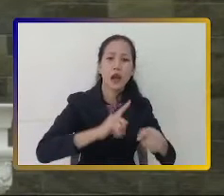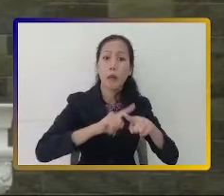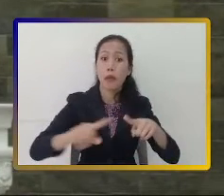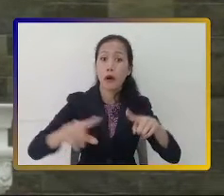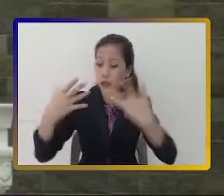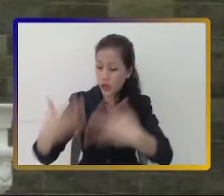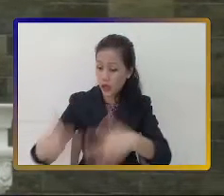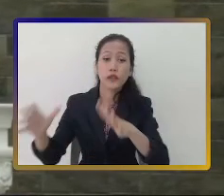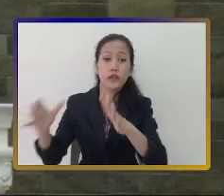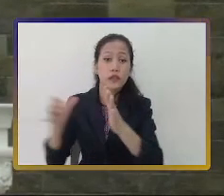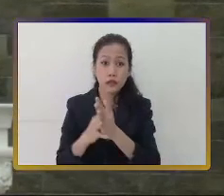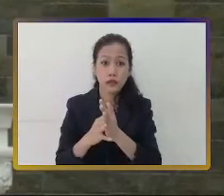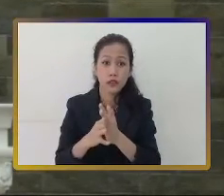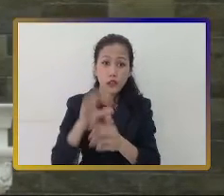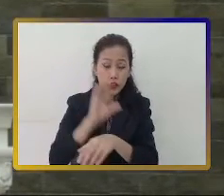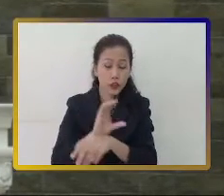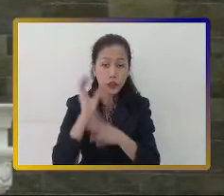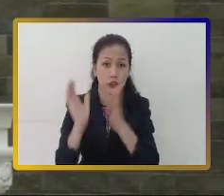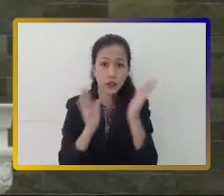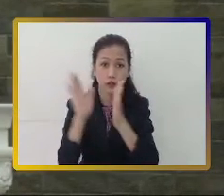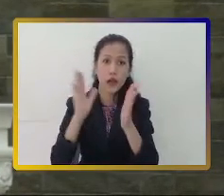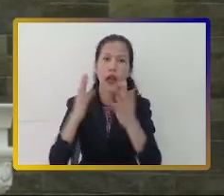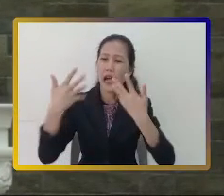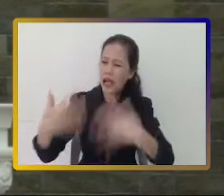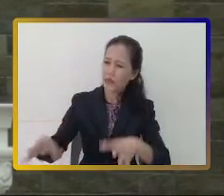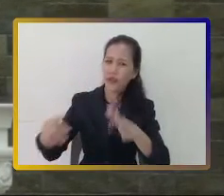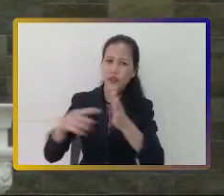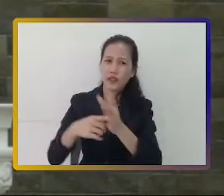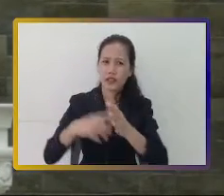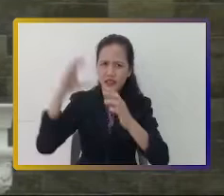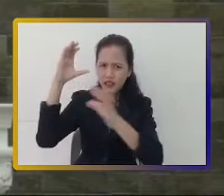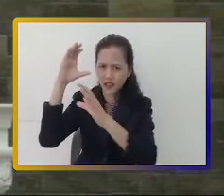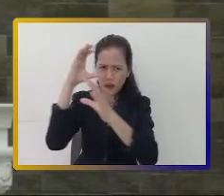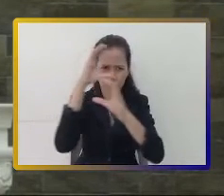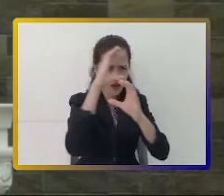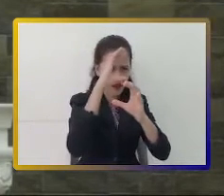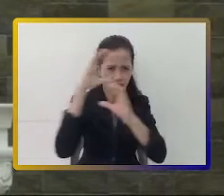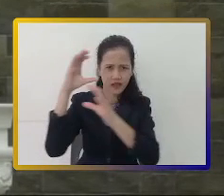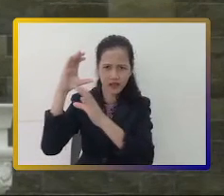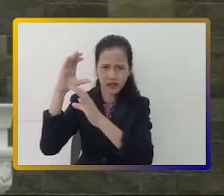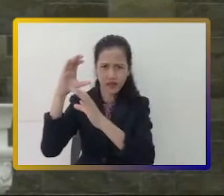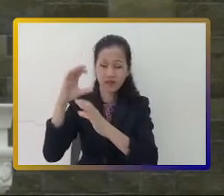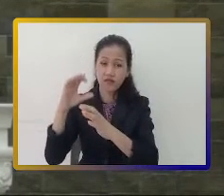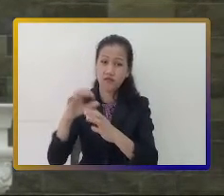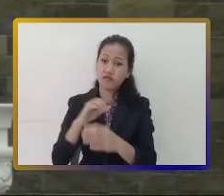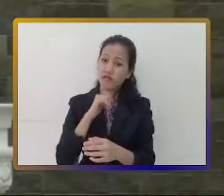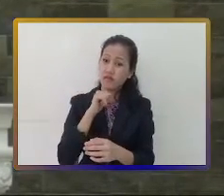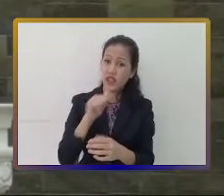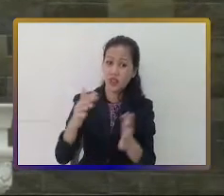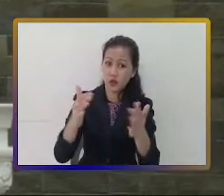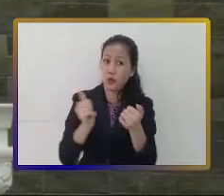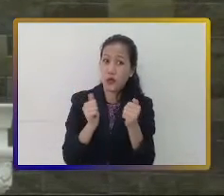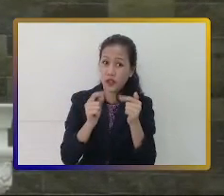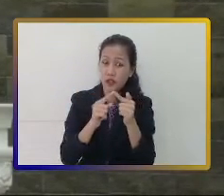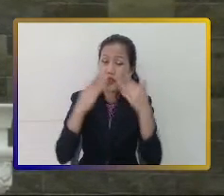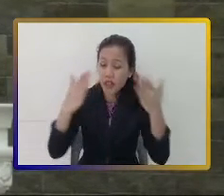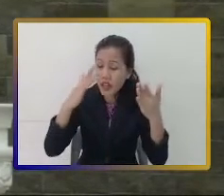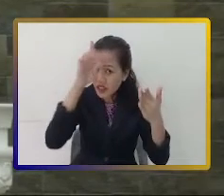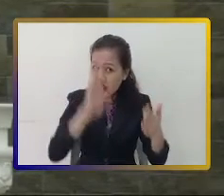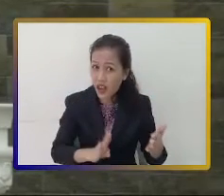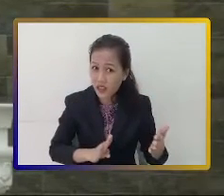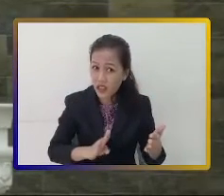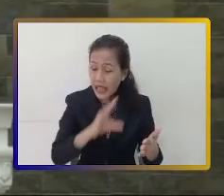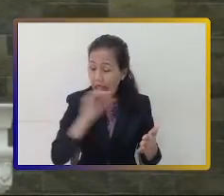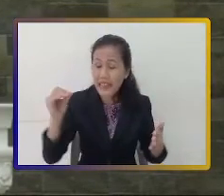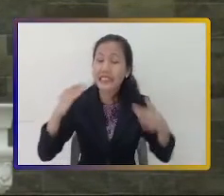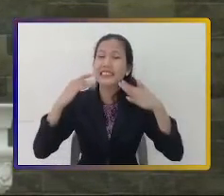ng session na to, pagkatapos po ng lahat ng cameras, kaya mo po bang magpasalamat sa Panginoon personally? At sabihin